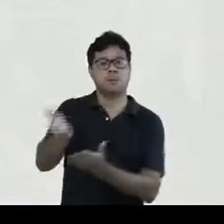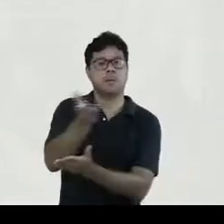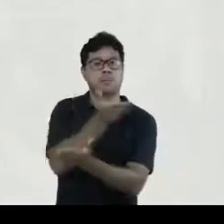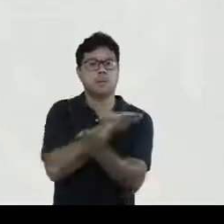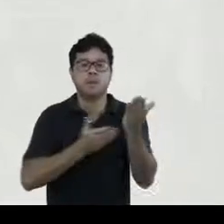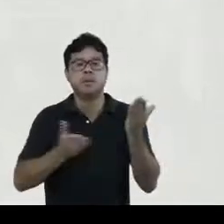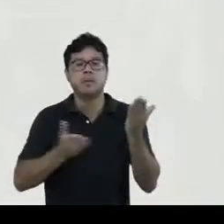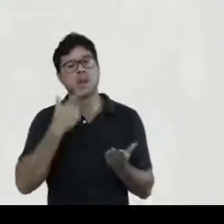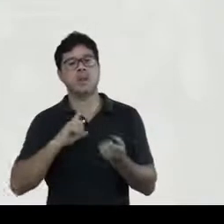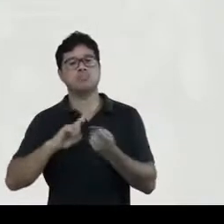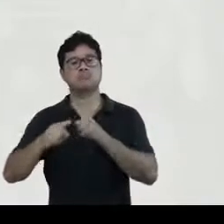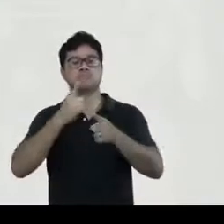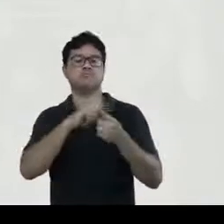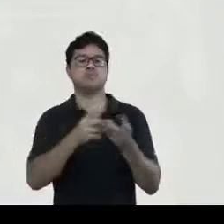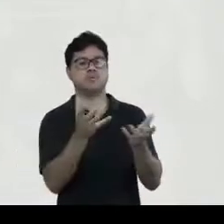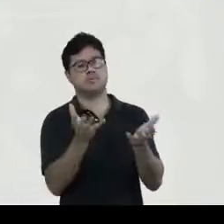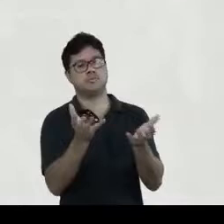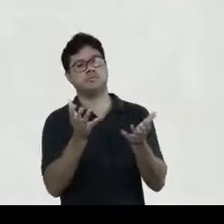Gespräch